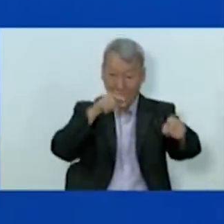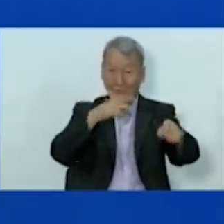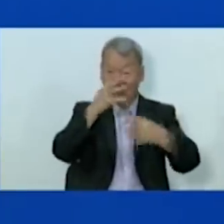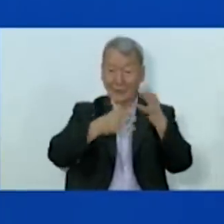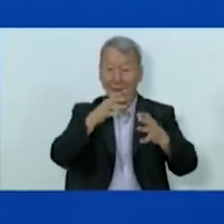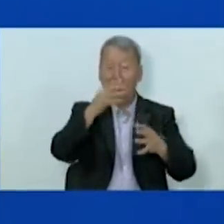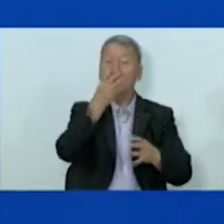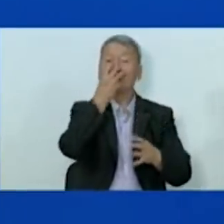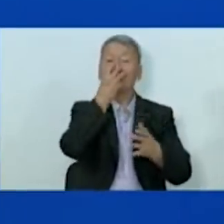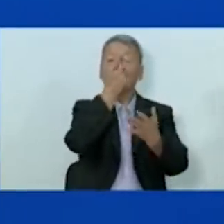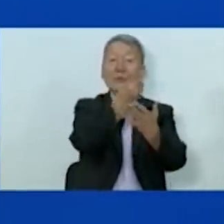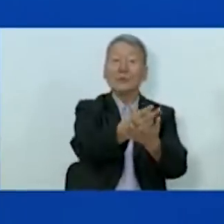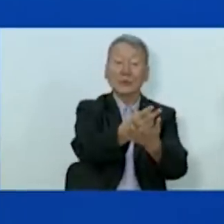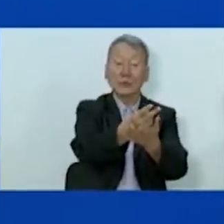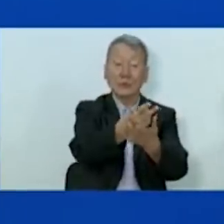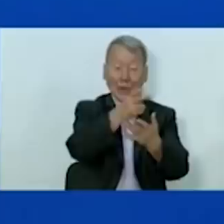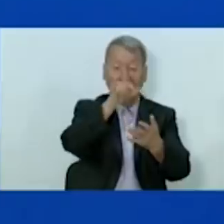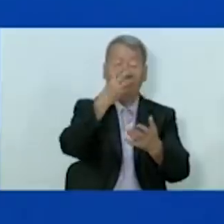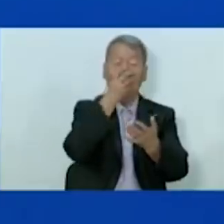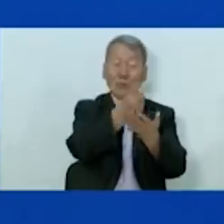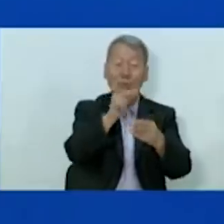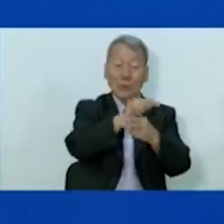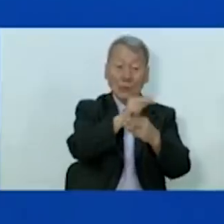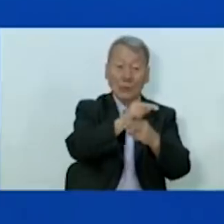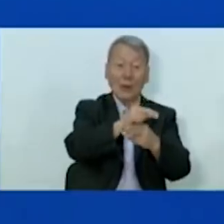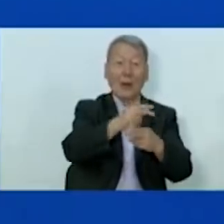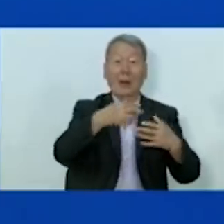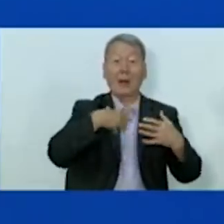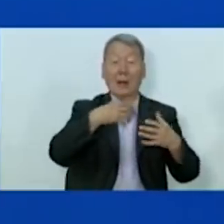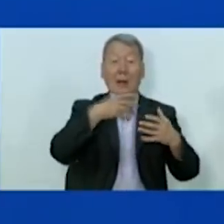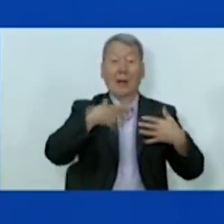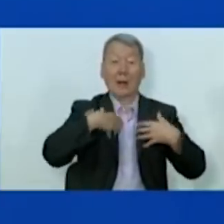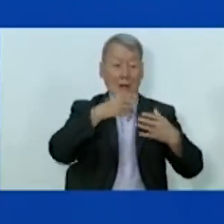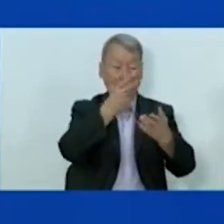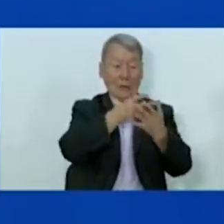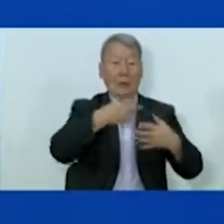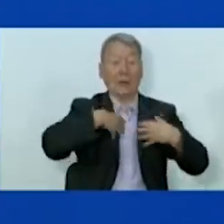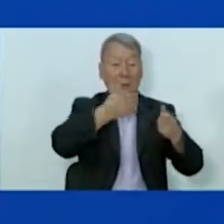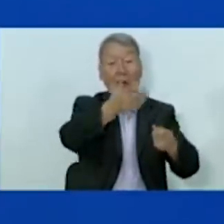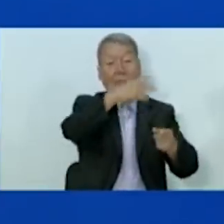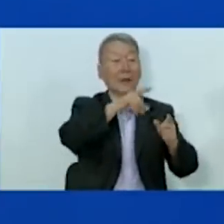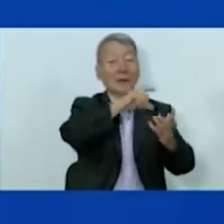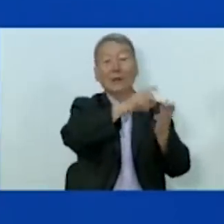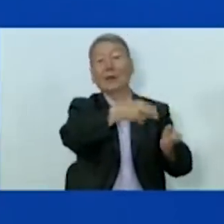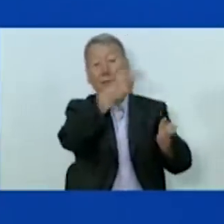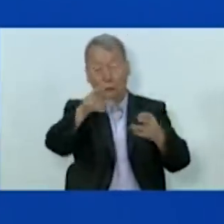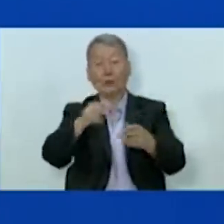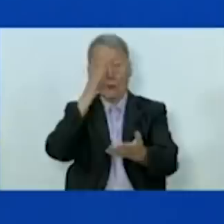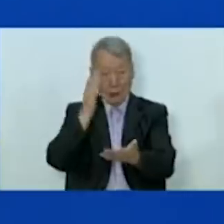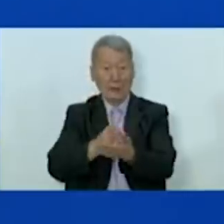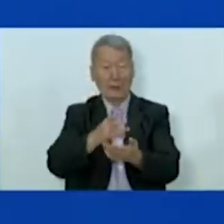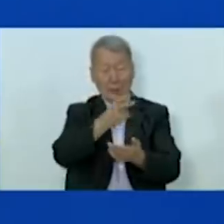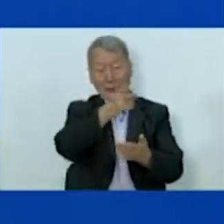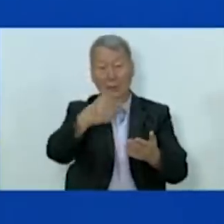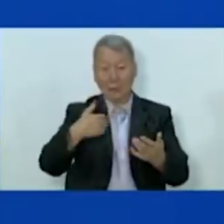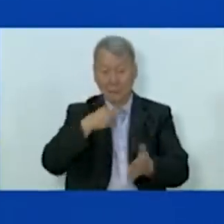ичинен реанимациядан жандандыруу бөлүмүнөн жөнөкөй палатага которулуп жакшы болгондор да бар.